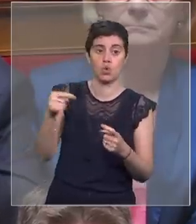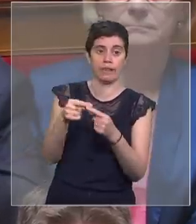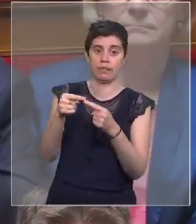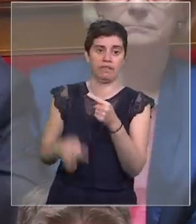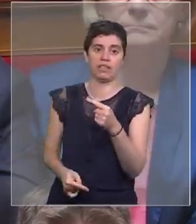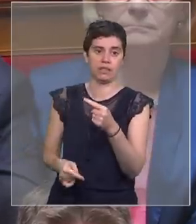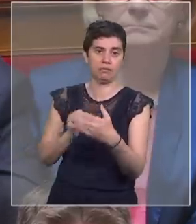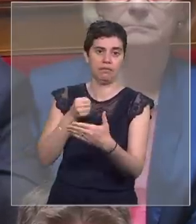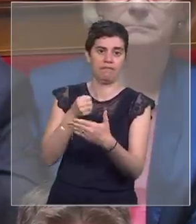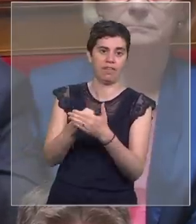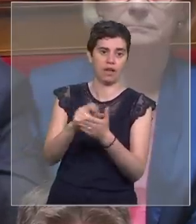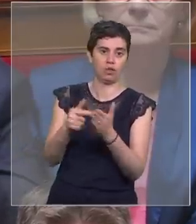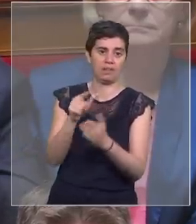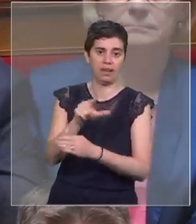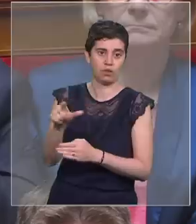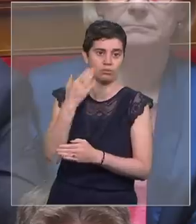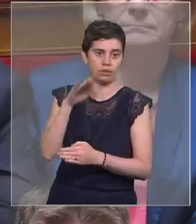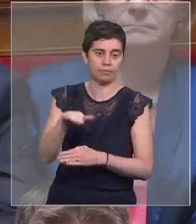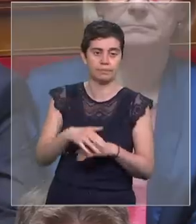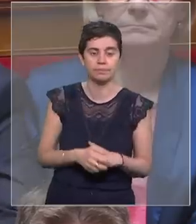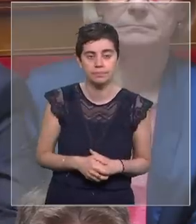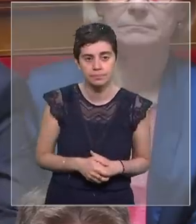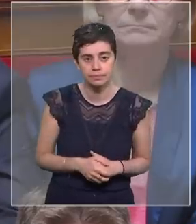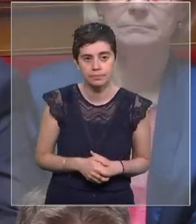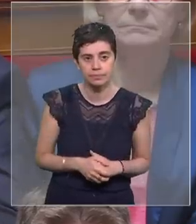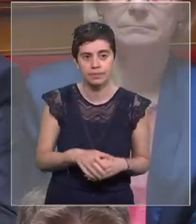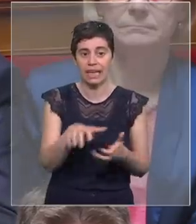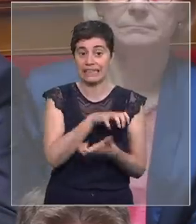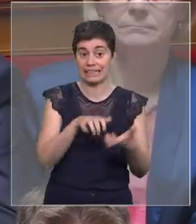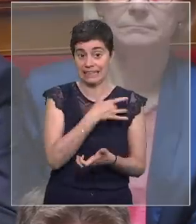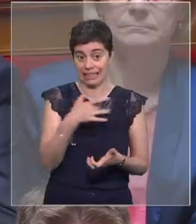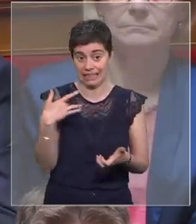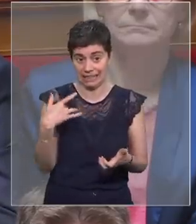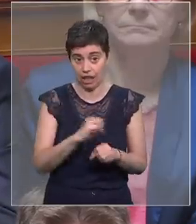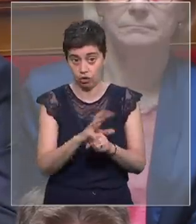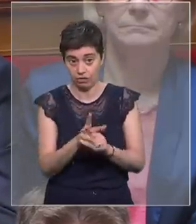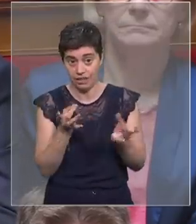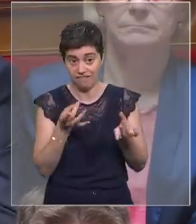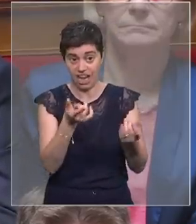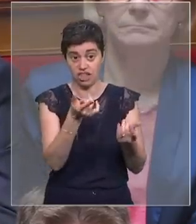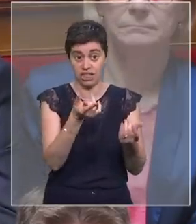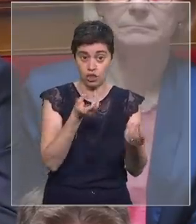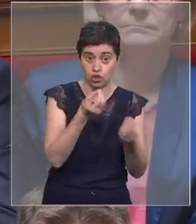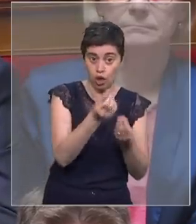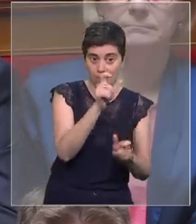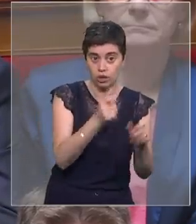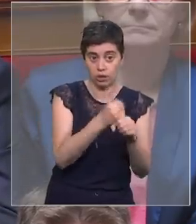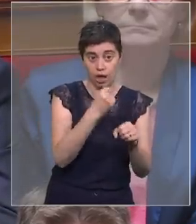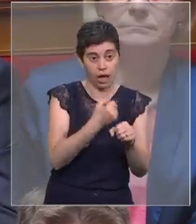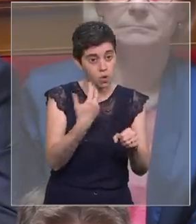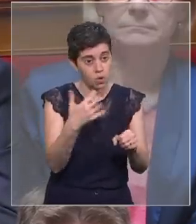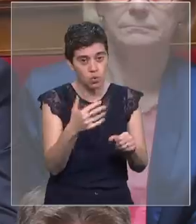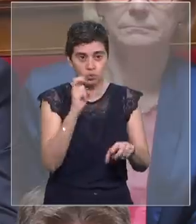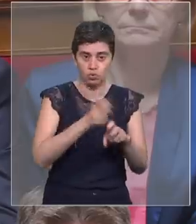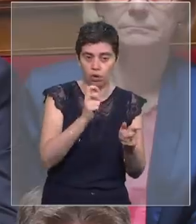fin de l'exercice 2022. Fragilisés par la crise sanitaire qui a mis leur personnel à rude épreuve, nos EHPAD doivent